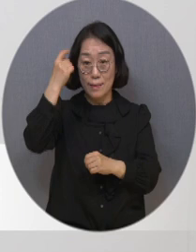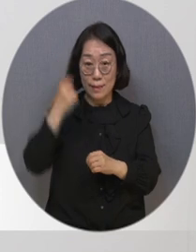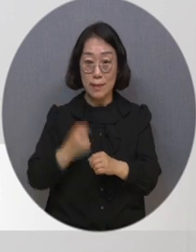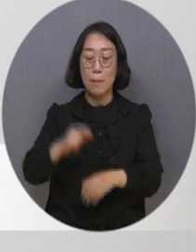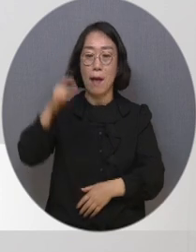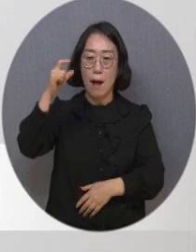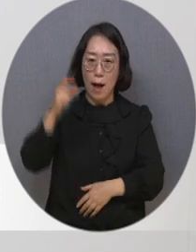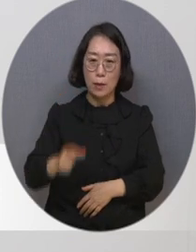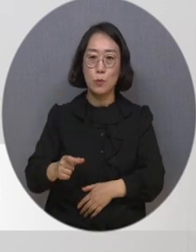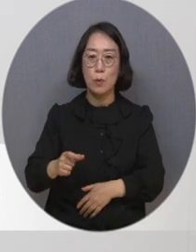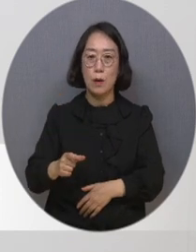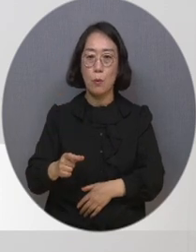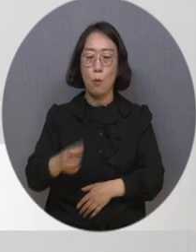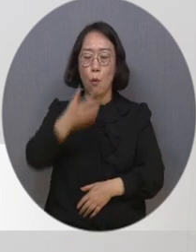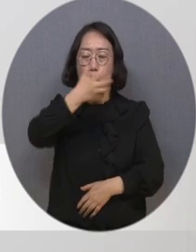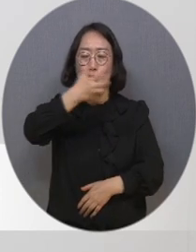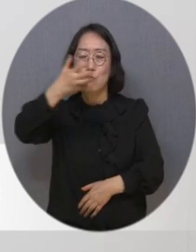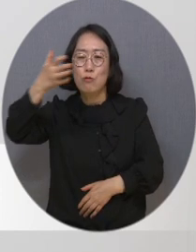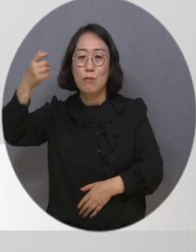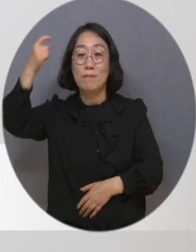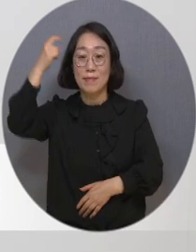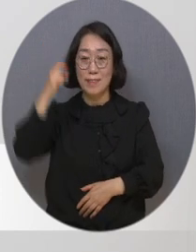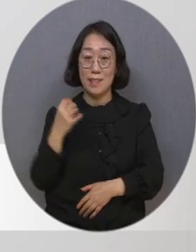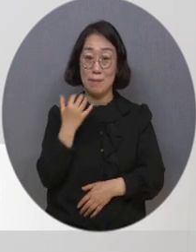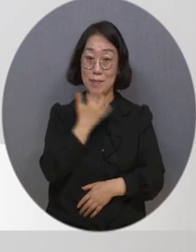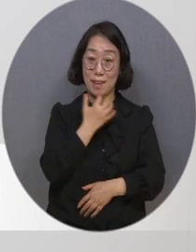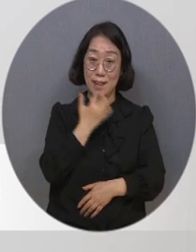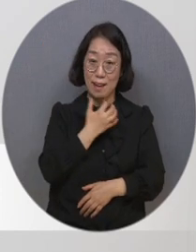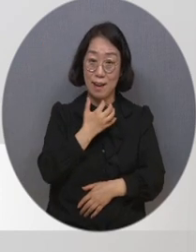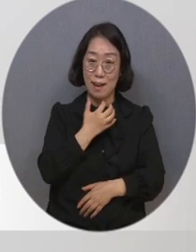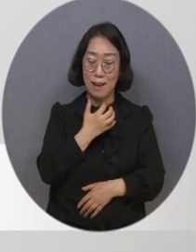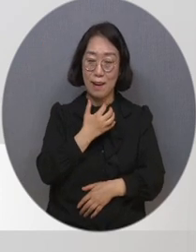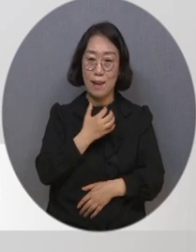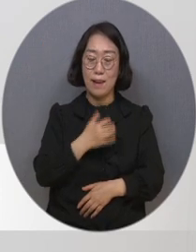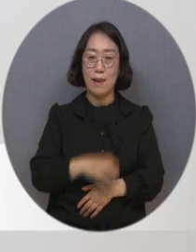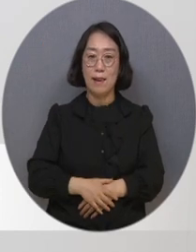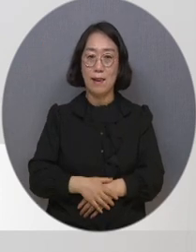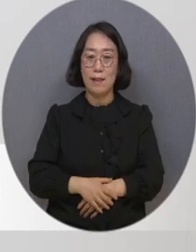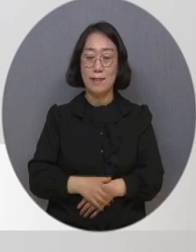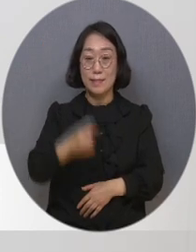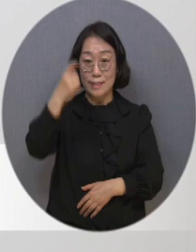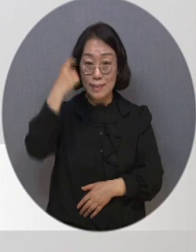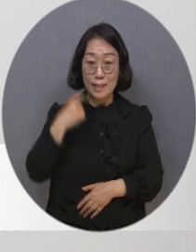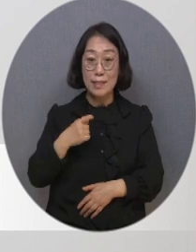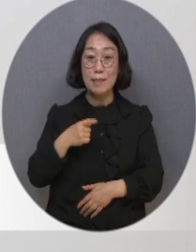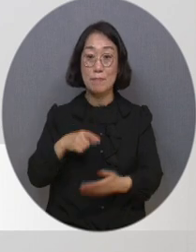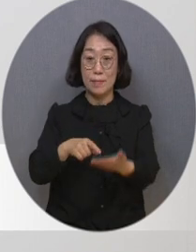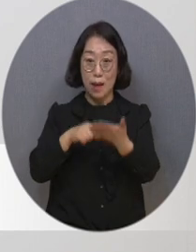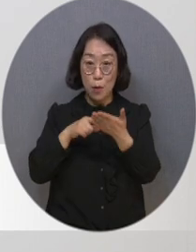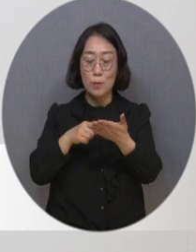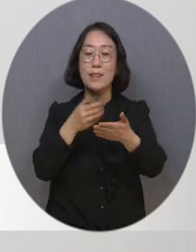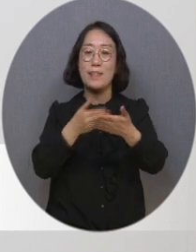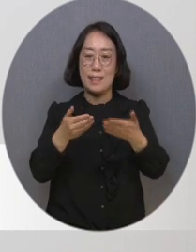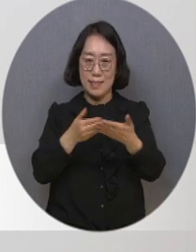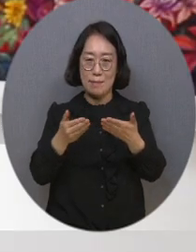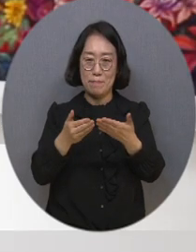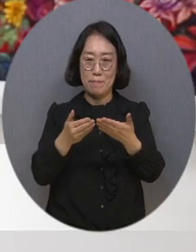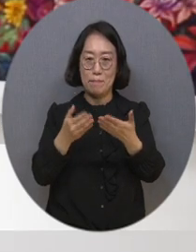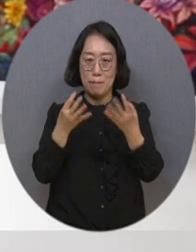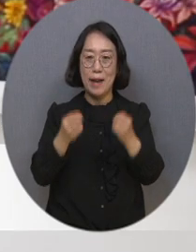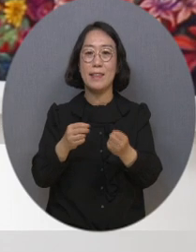강조하고 몽환적인 색채로 환상적인 정흥미를 표현한 작품 위주로 했습니다